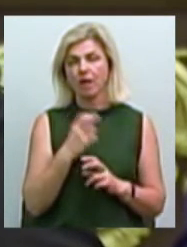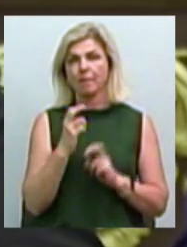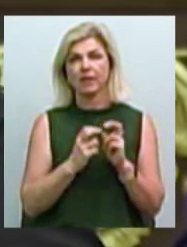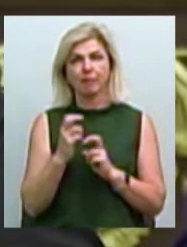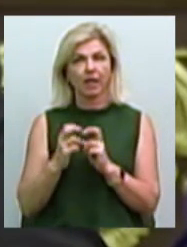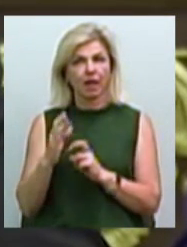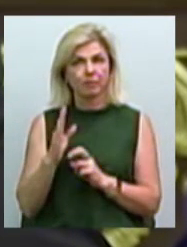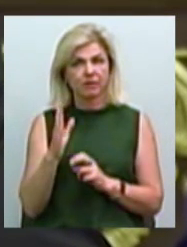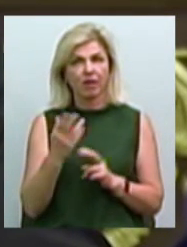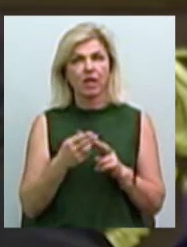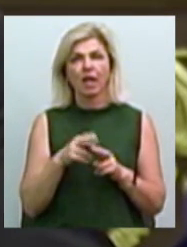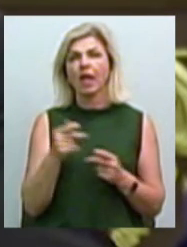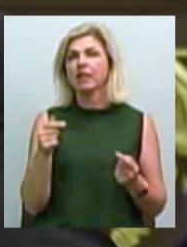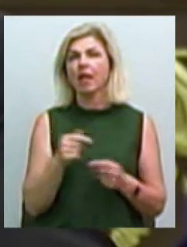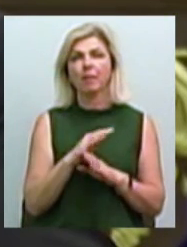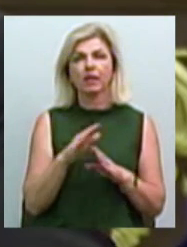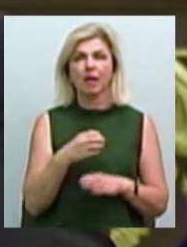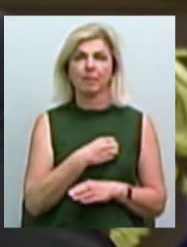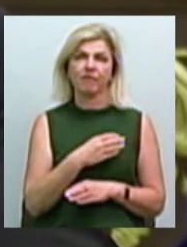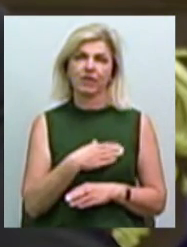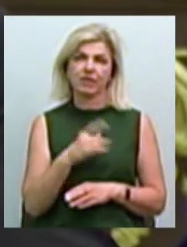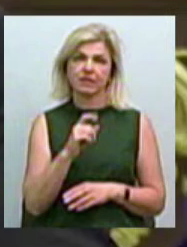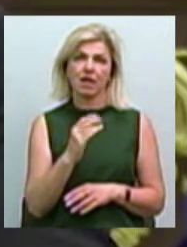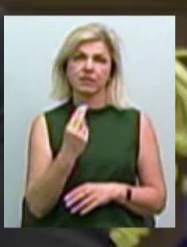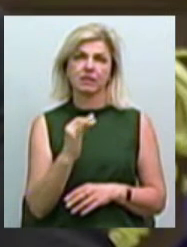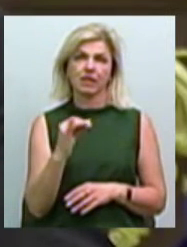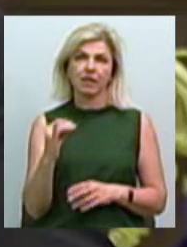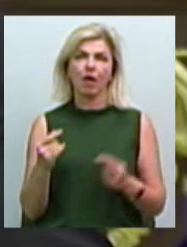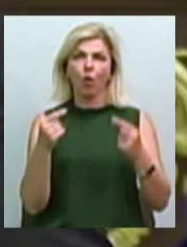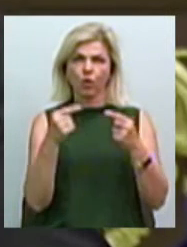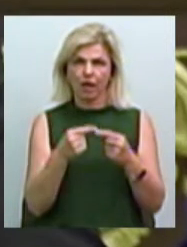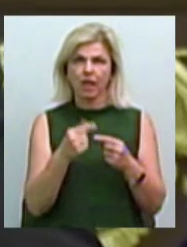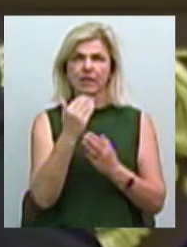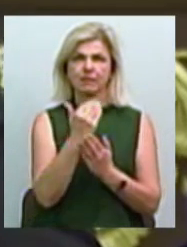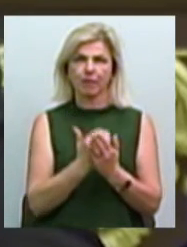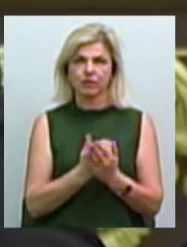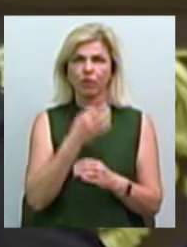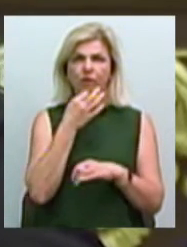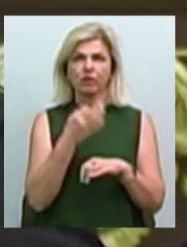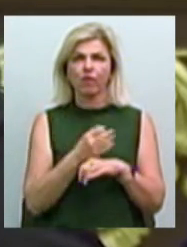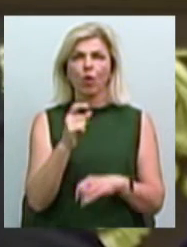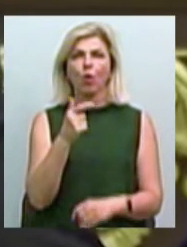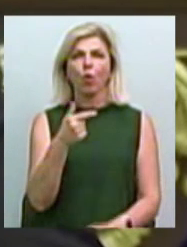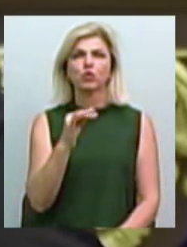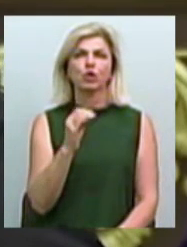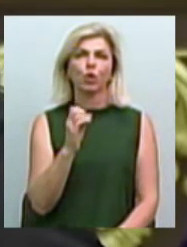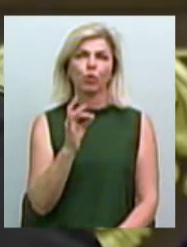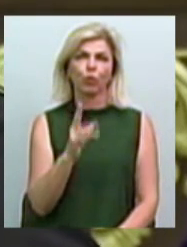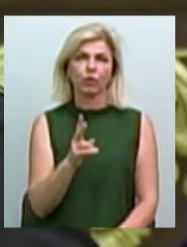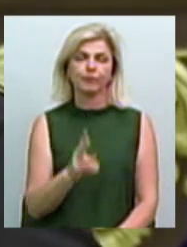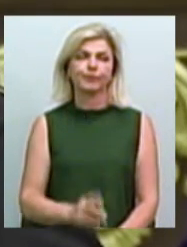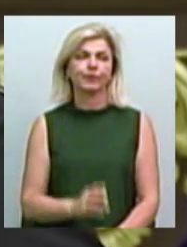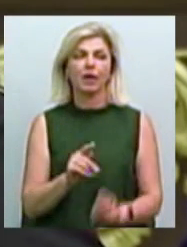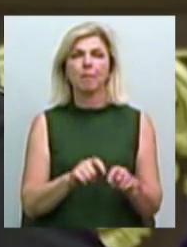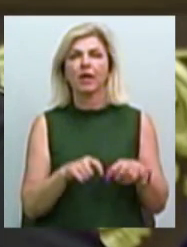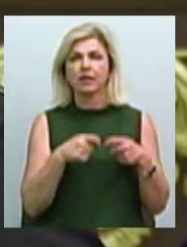підприємств, які не підлягають приватизації. Конкретний список. Відповідальний Гончарук Мілованов.